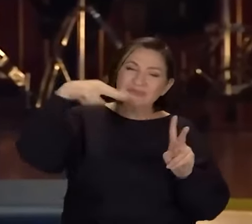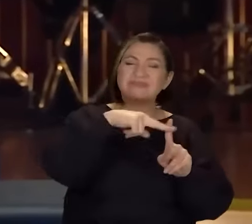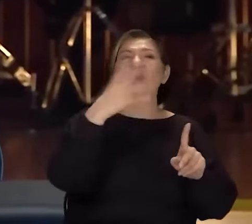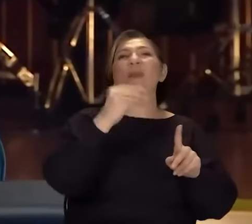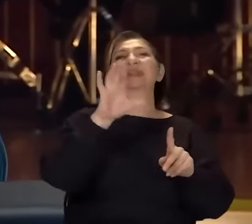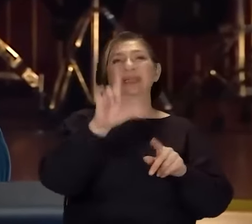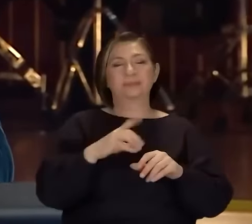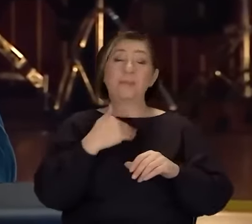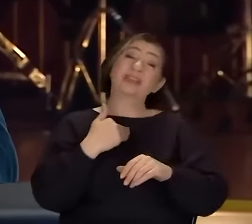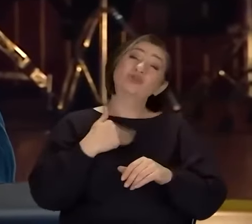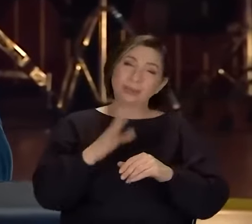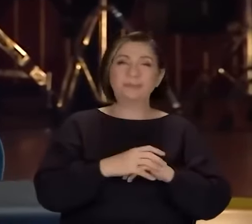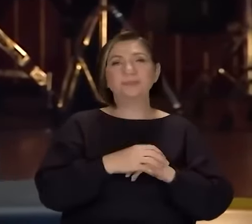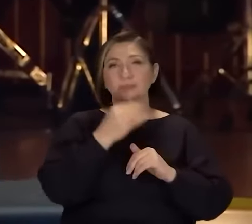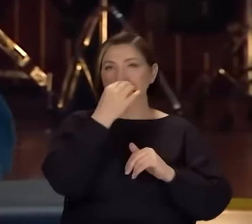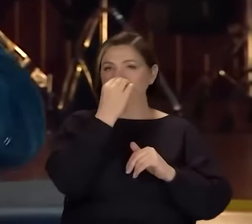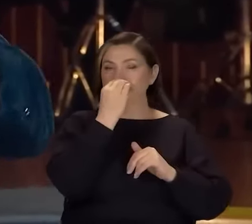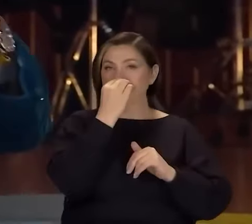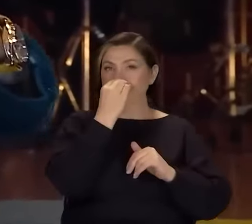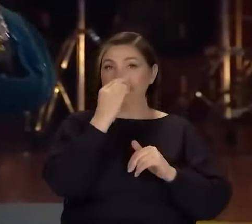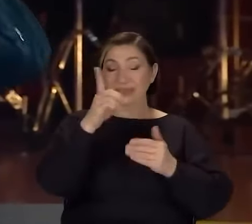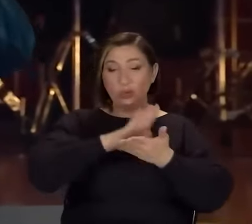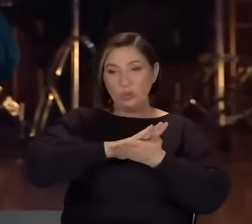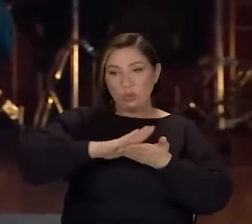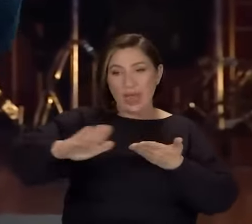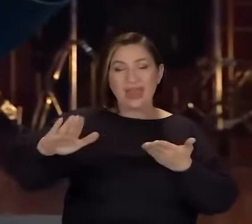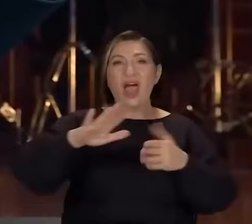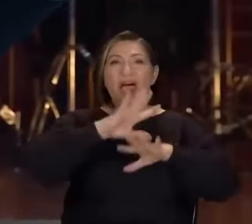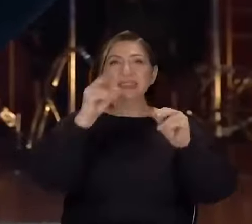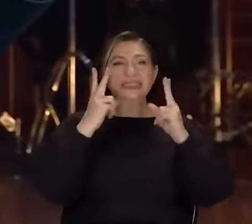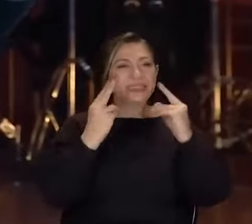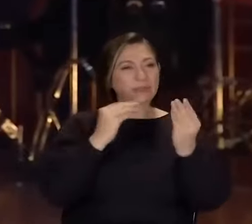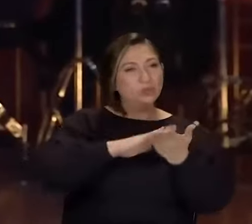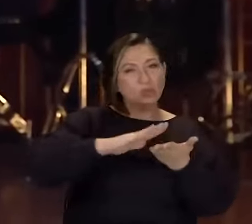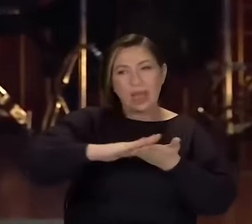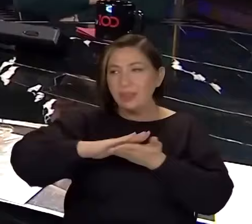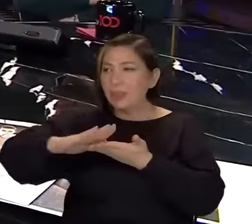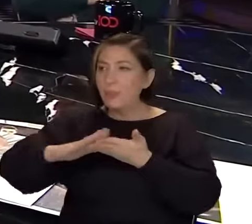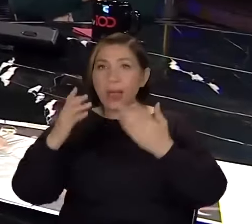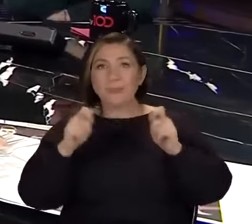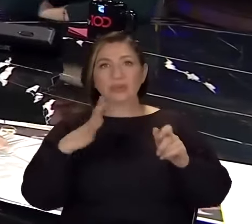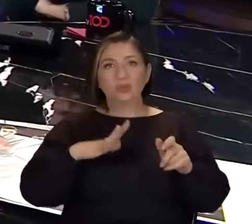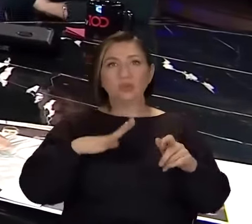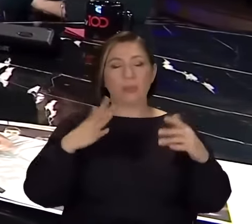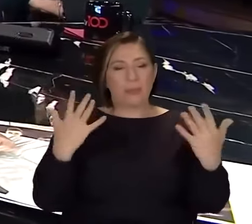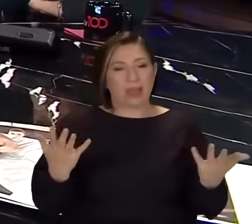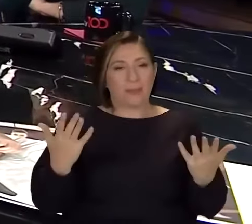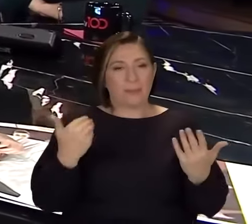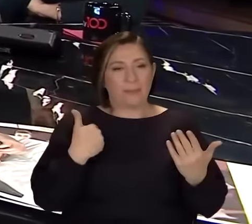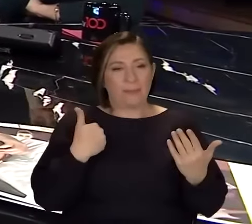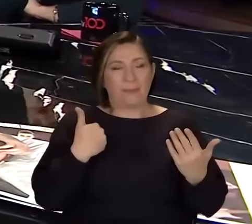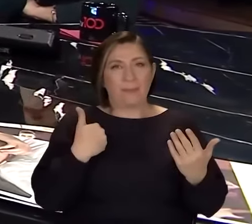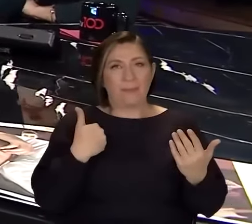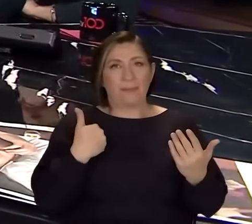lazım bence. Şimdi sen düzenli, her şeyin düzenli mi yapmak istiyorsun? Yani böyle madem diyorsun ben